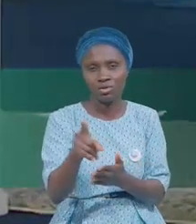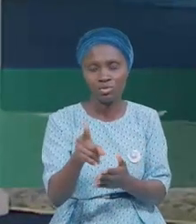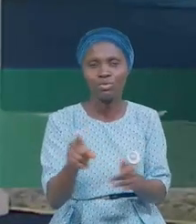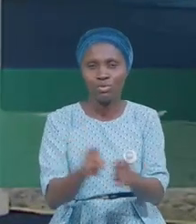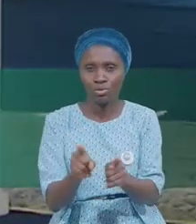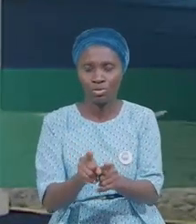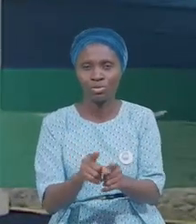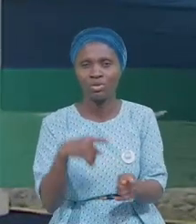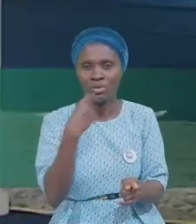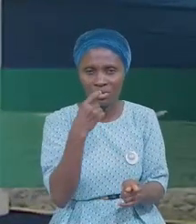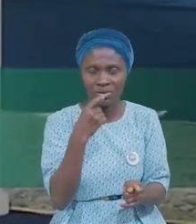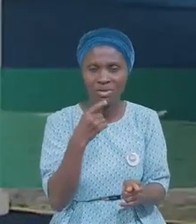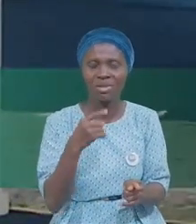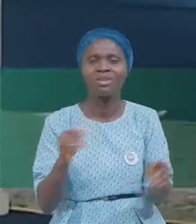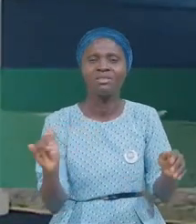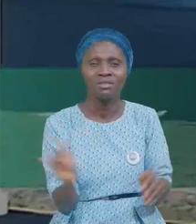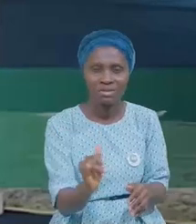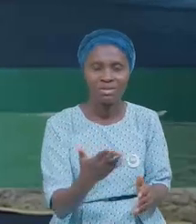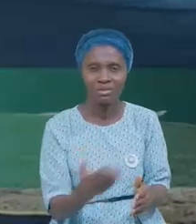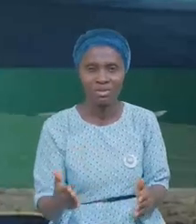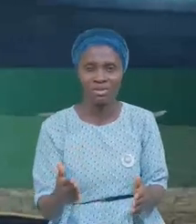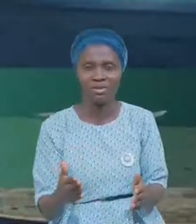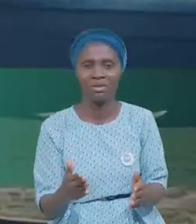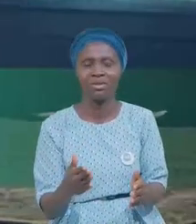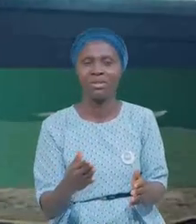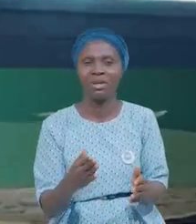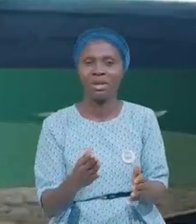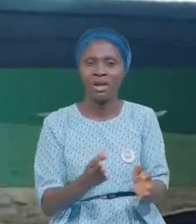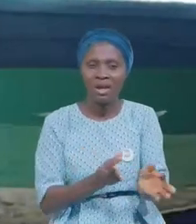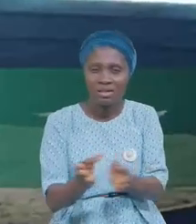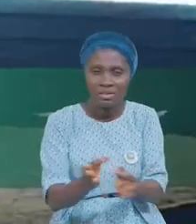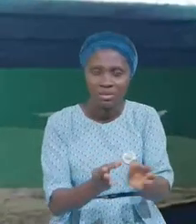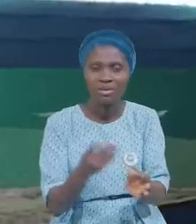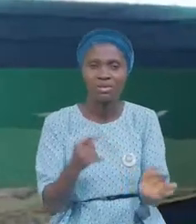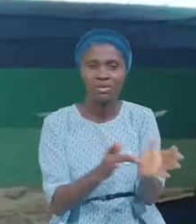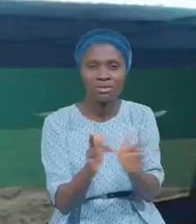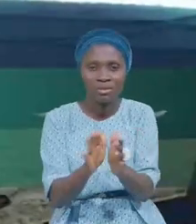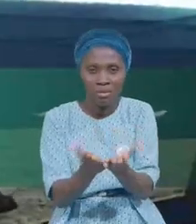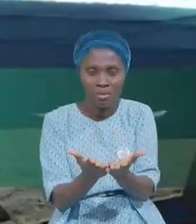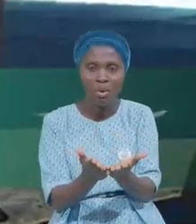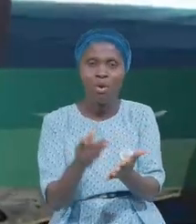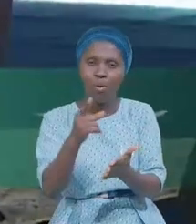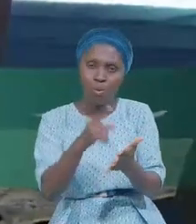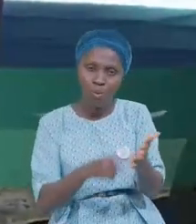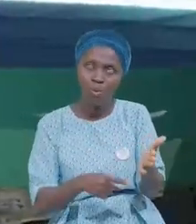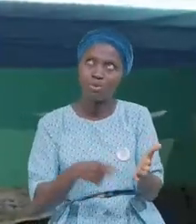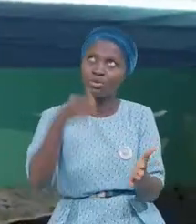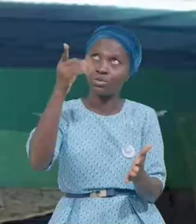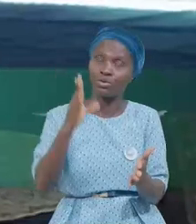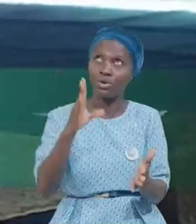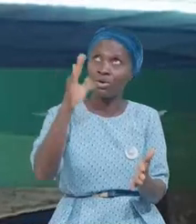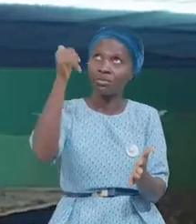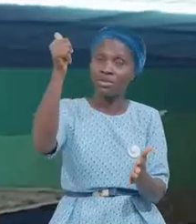Mets l'accent sur les Écritures. Mets l'accent sur ce que Dieu lui-même a exigé.